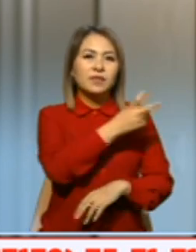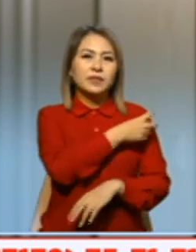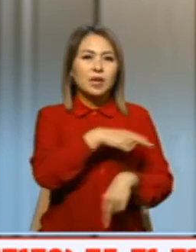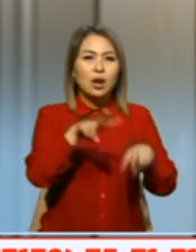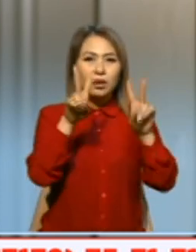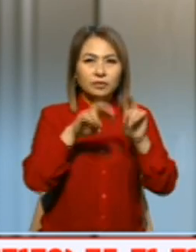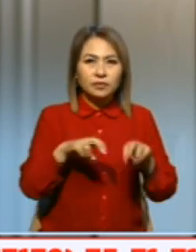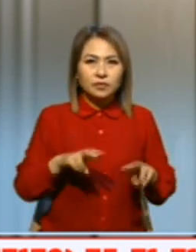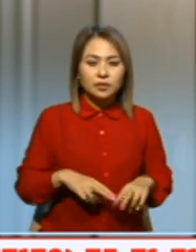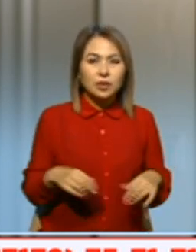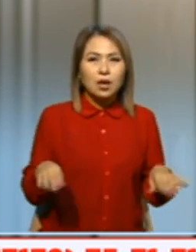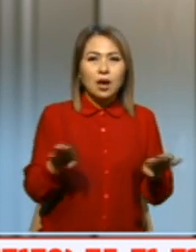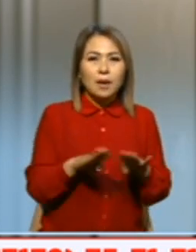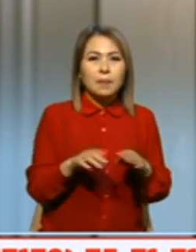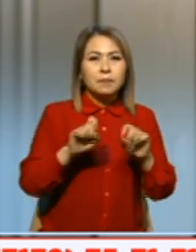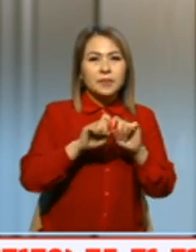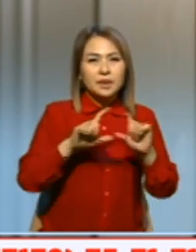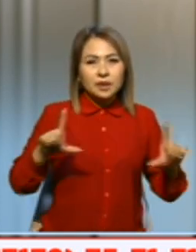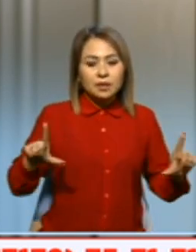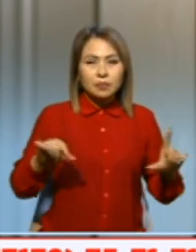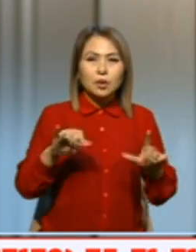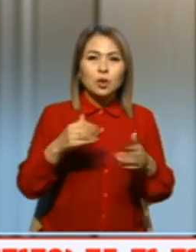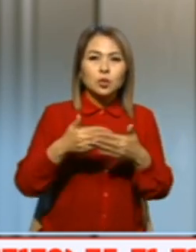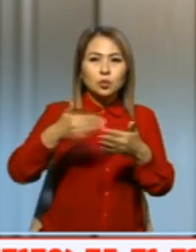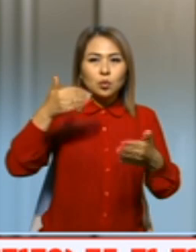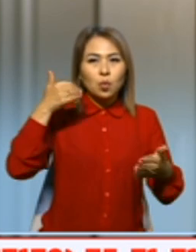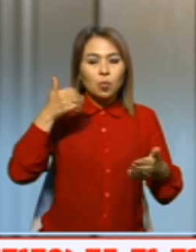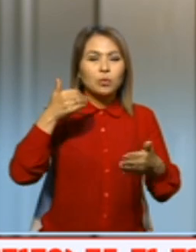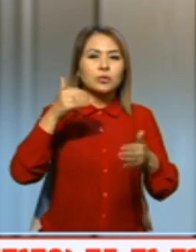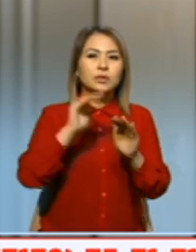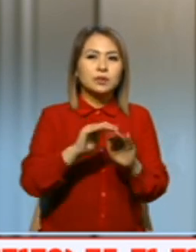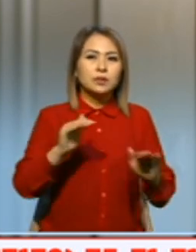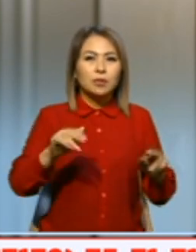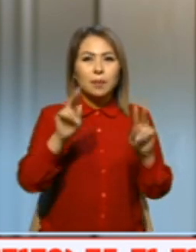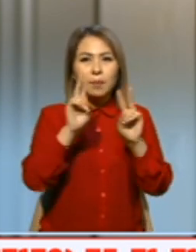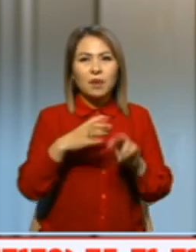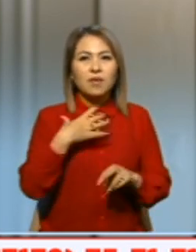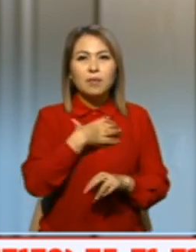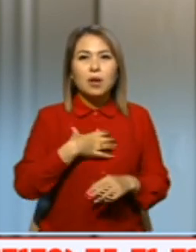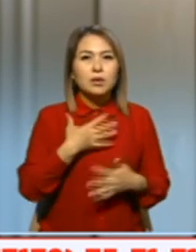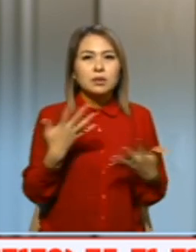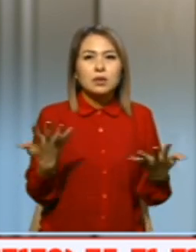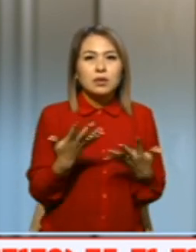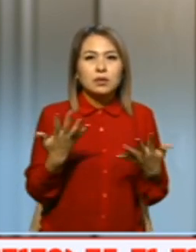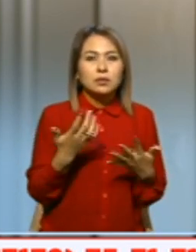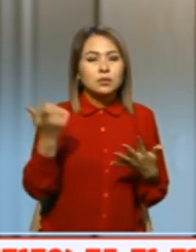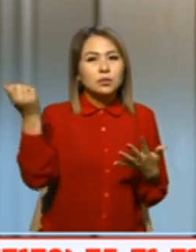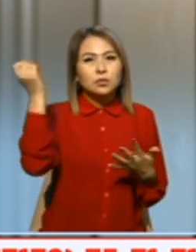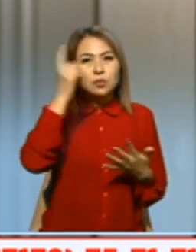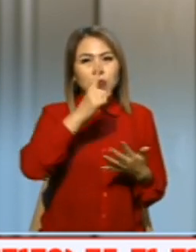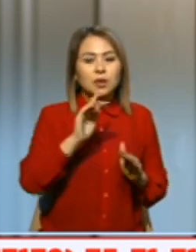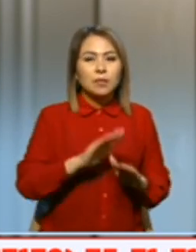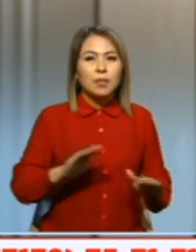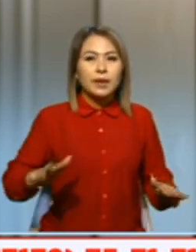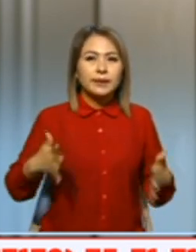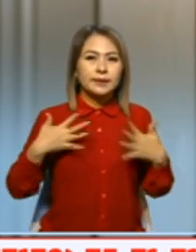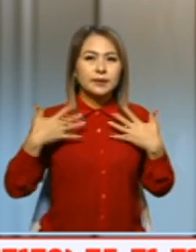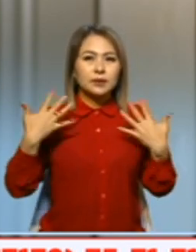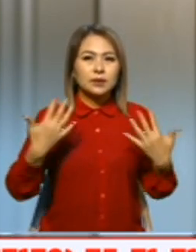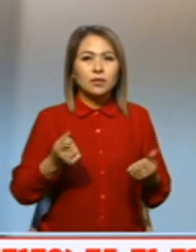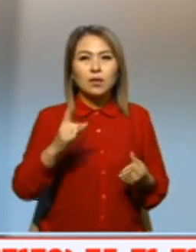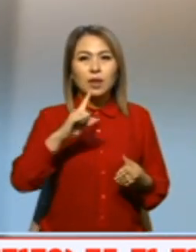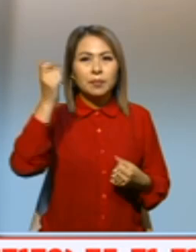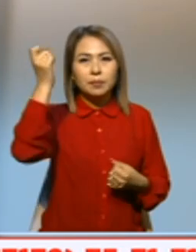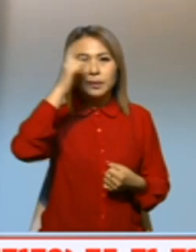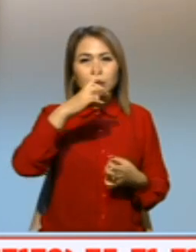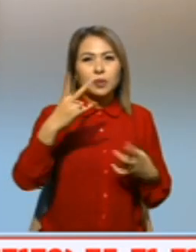тексеруден өтеді. Ал мектепке және балабақшаға дейінгі жалпы медициналық тексерулердің маңызы қандай? Ата-ана бұл уақытта бала денсаулығына байланысты нені білу